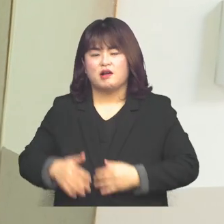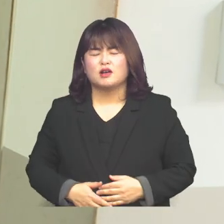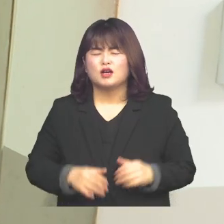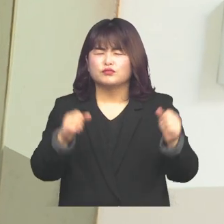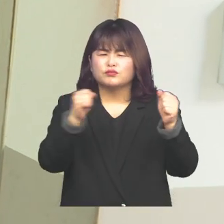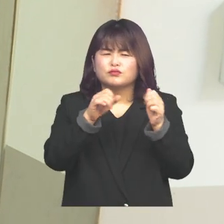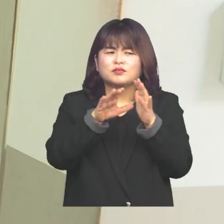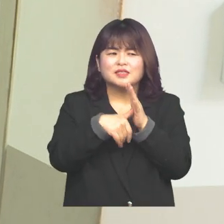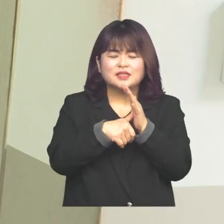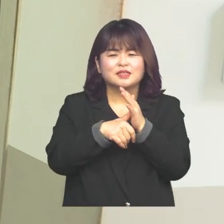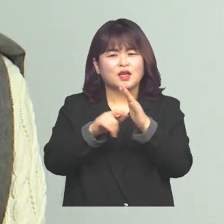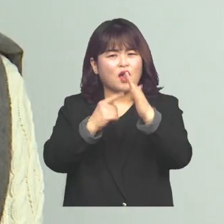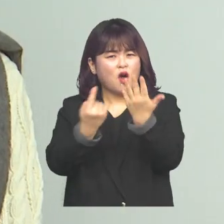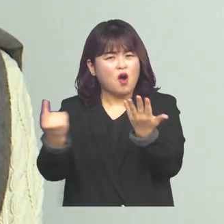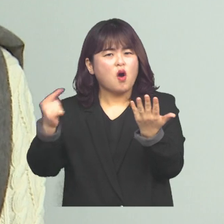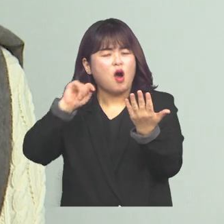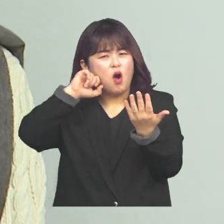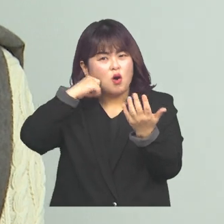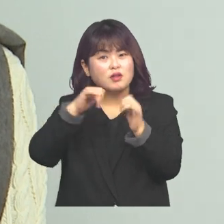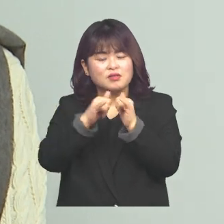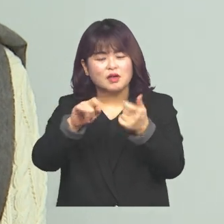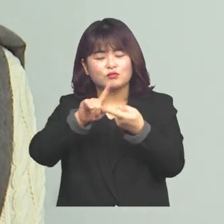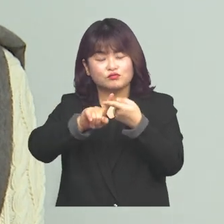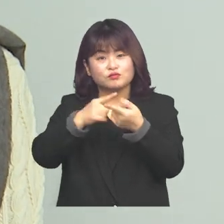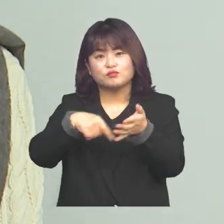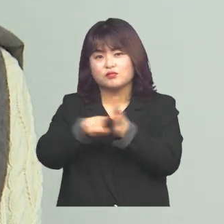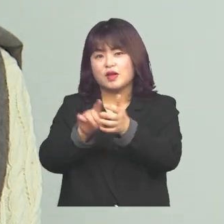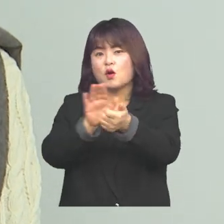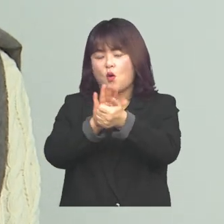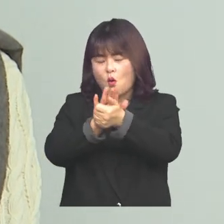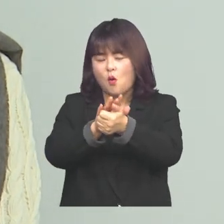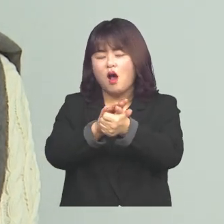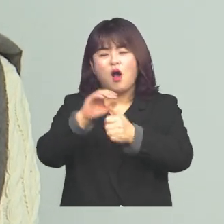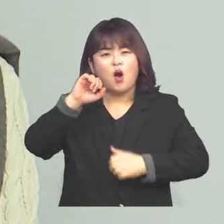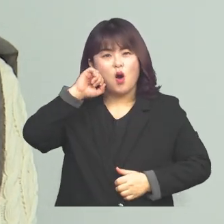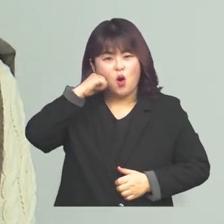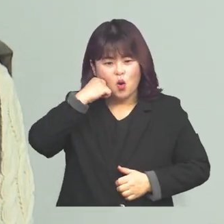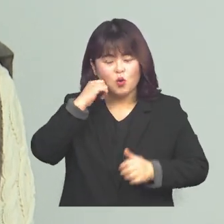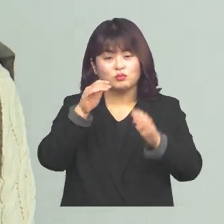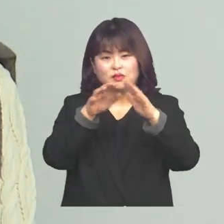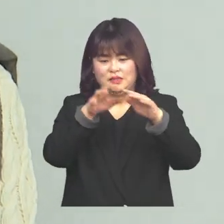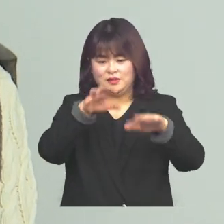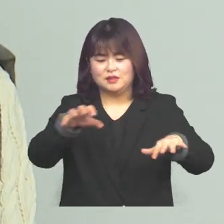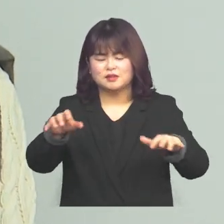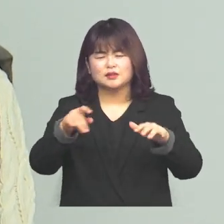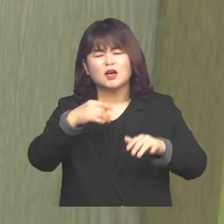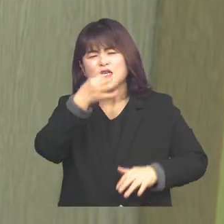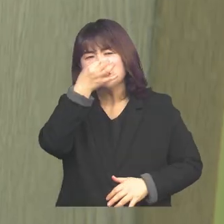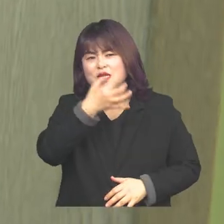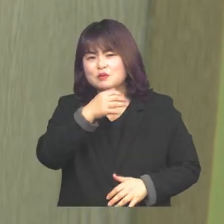추운 겨울 소외된 이웃을 위해 온정의 손길을 건네고 어려운 생활을 하는 이웃이 지쳐